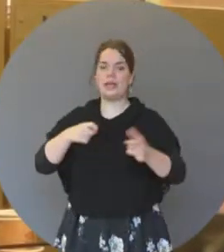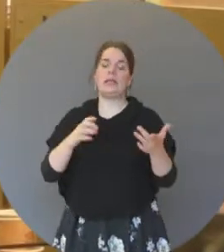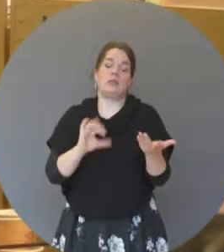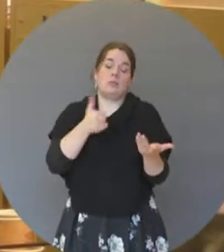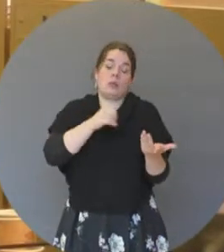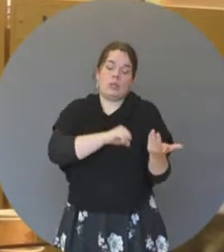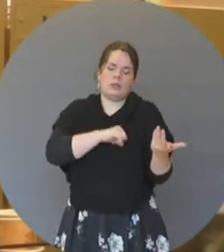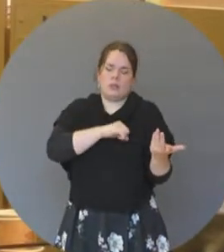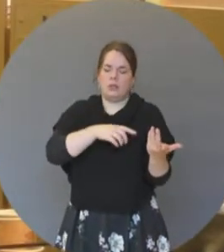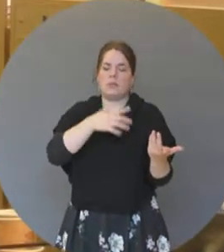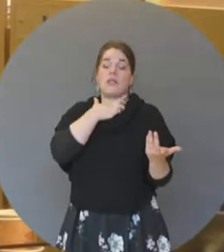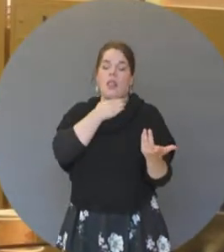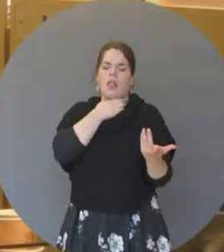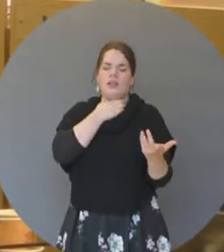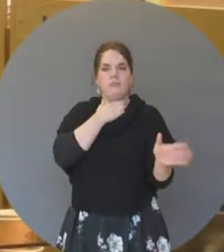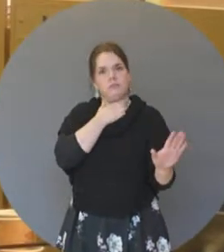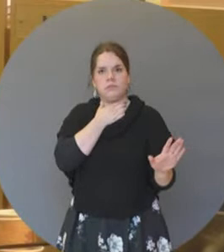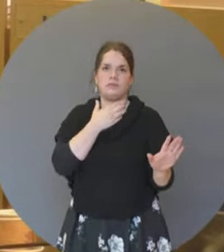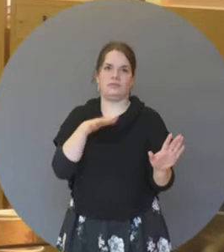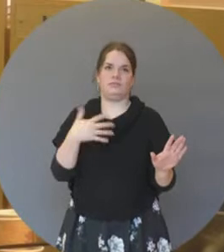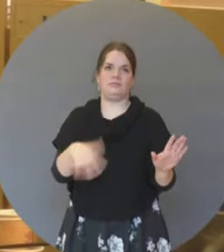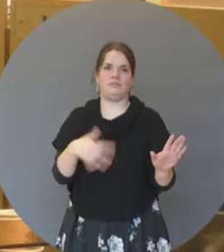parce que j'ai un mal de gorge